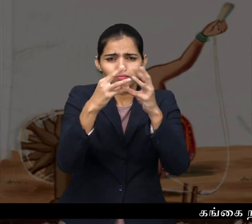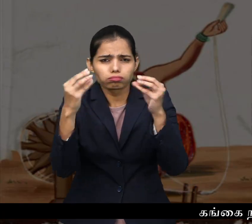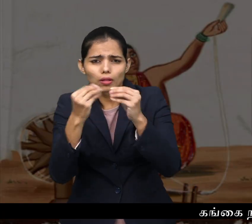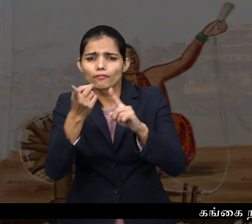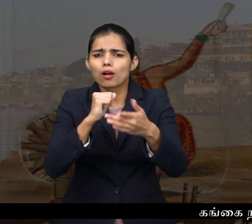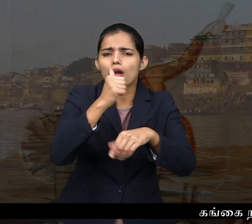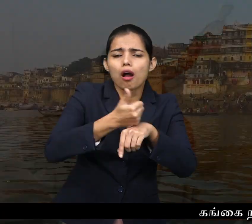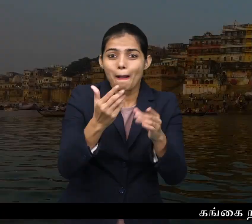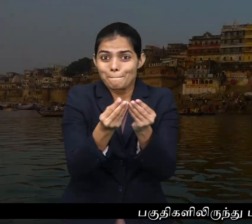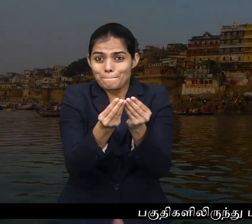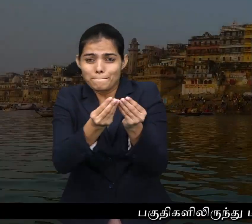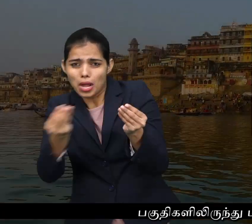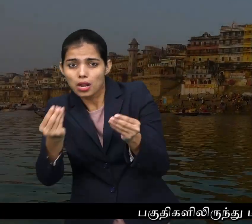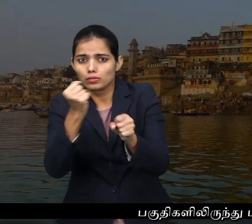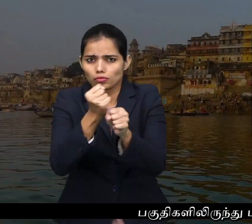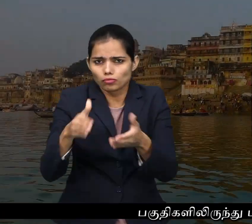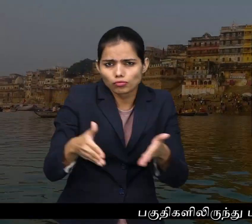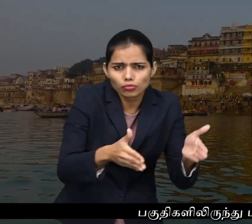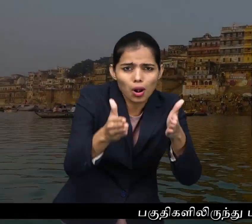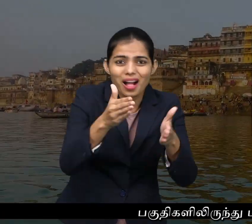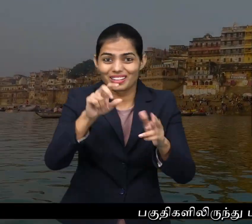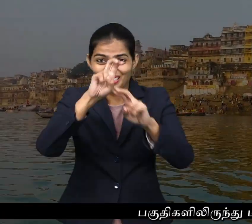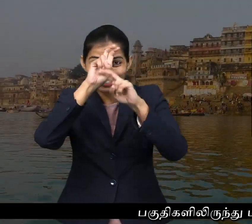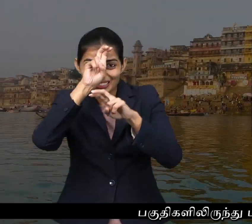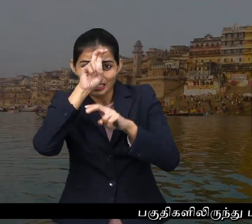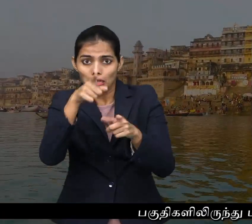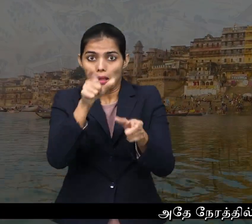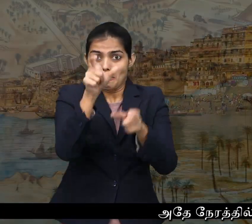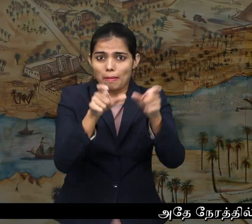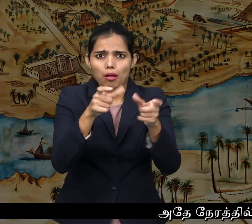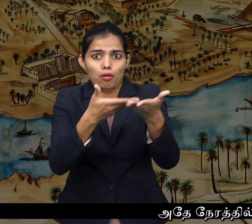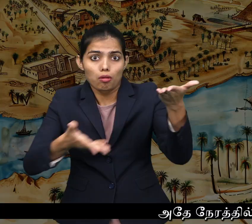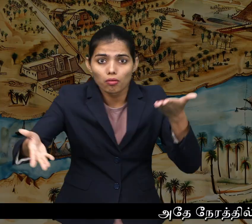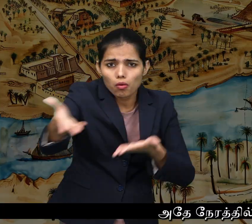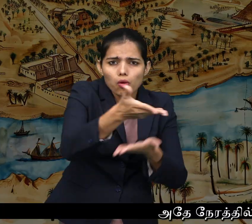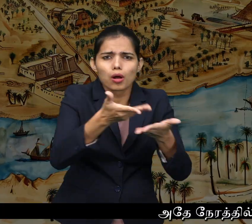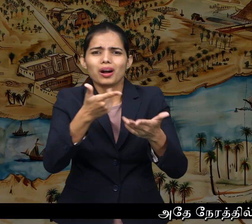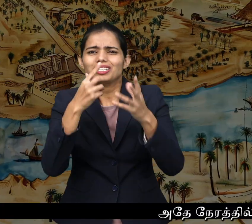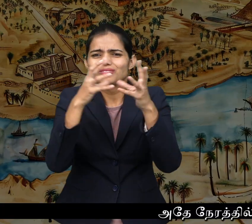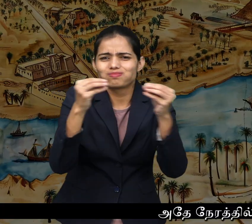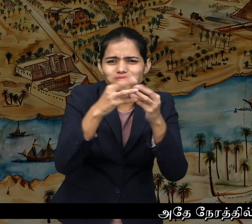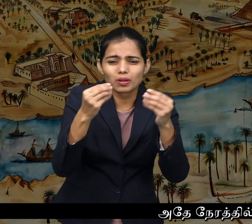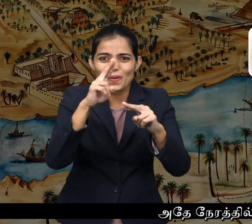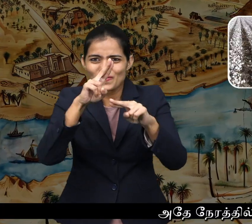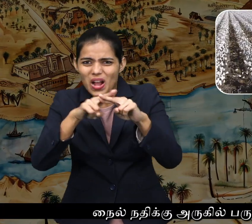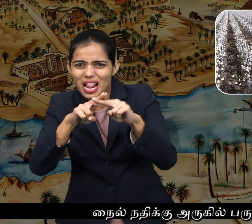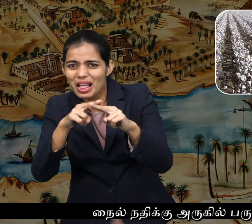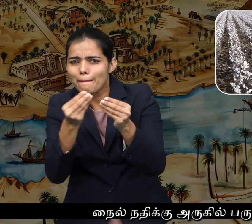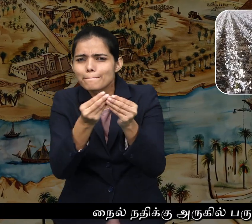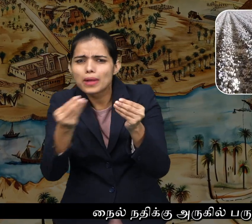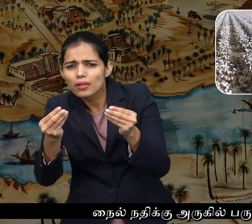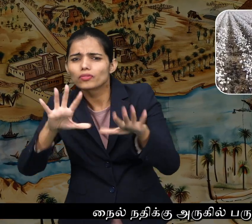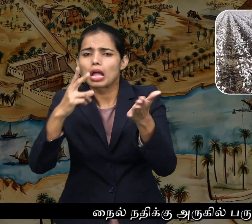கங்கை நதிக்கு அருகிலுள்ள பகுதிகளிலிருந்து பருத்தியை பயன்படுத்தினர். அதே நேரத்தில் பண்டைய எகிப்தியர்கள்